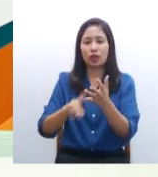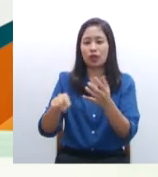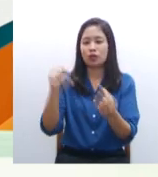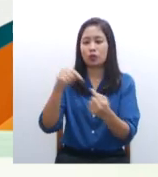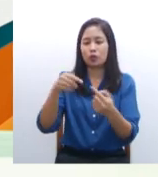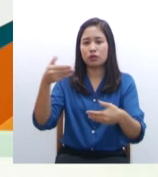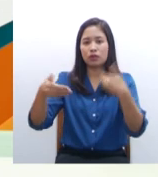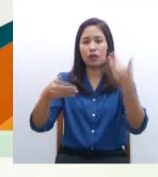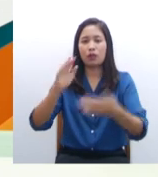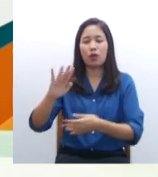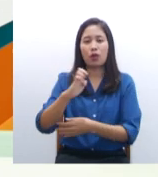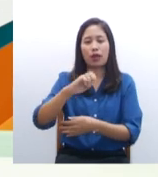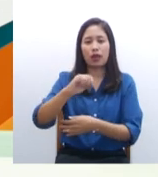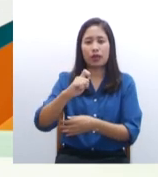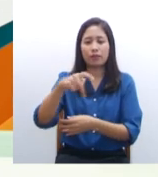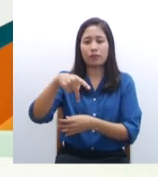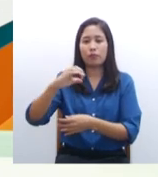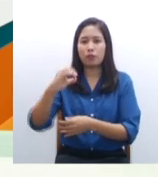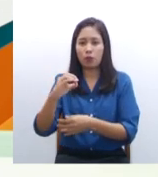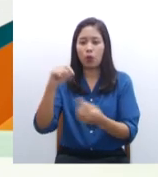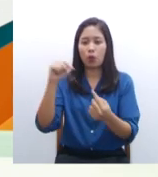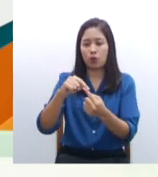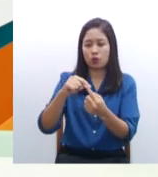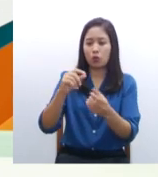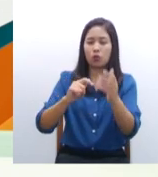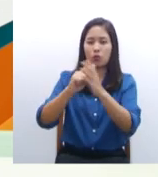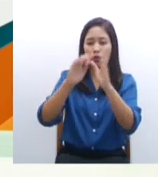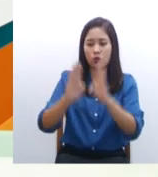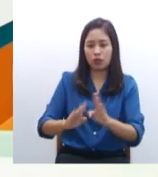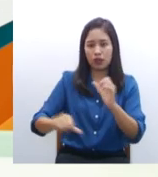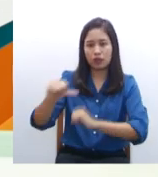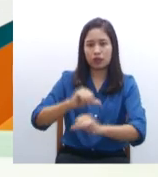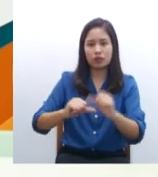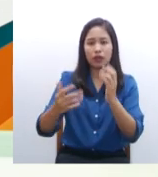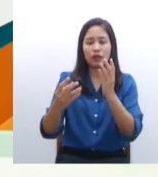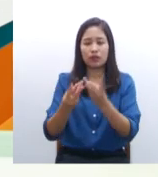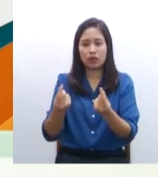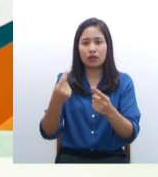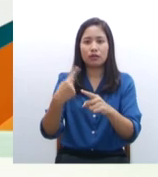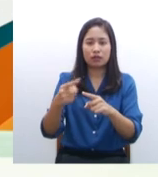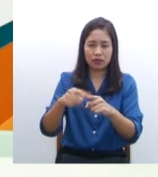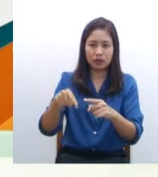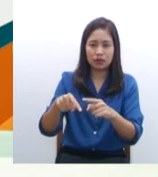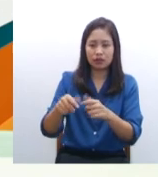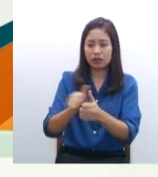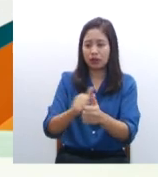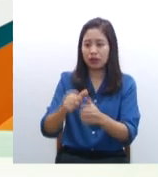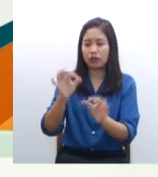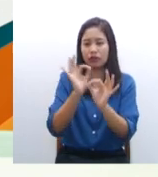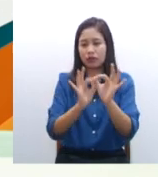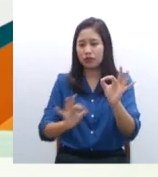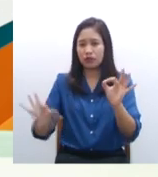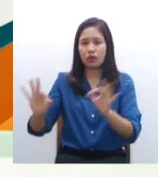www.imso30.com นะครับและ Facebook Mini Sign and Map Olympia นะครับหรือที่ฝ่ายโอลิมปิกวิชาการสส